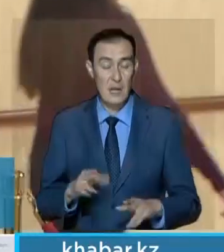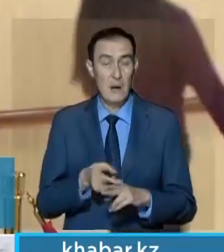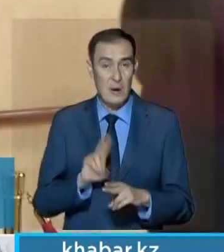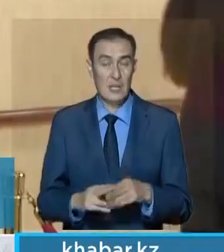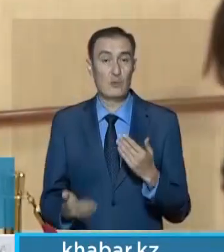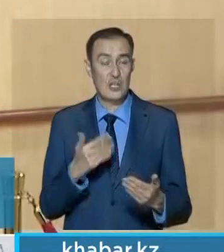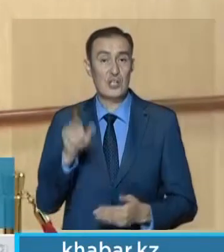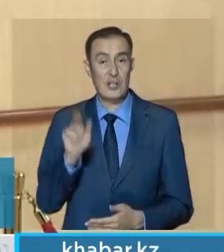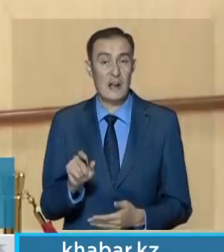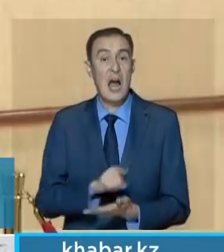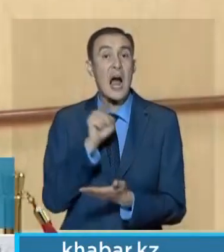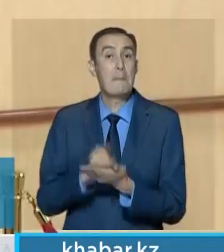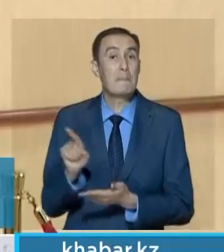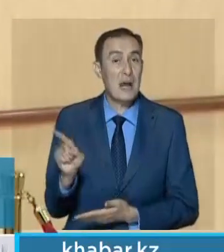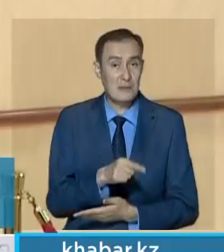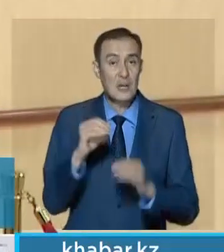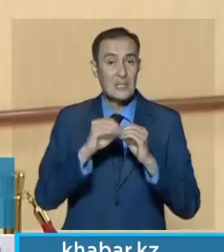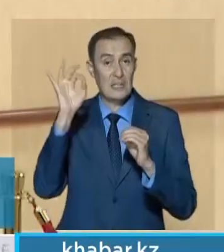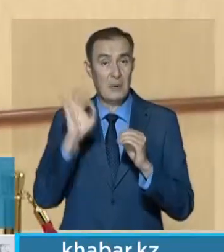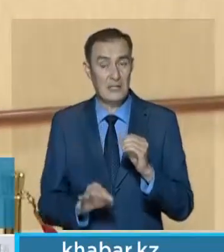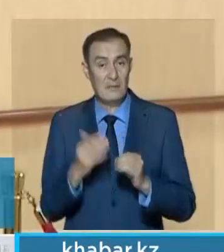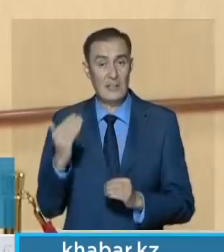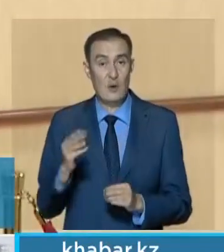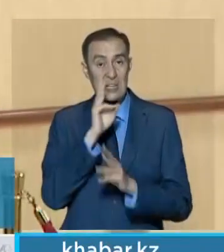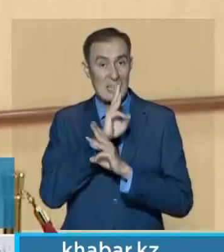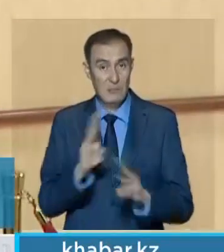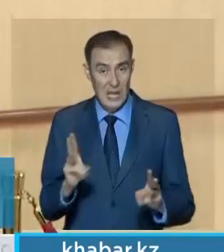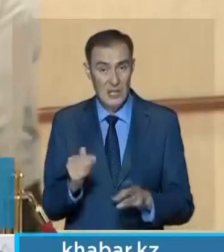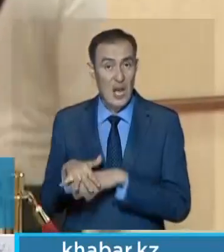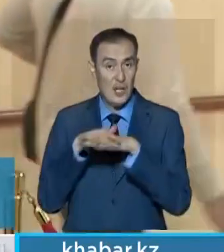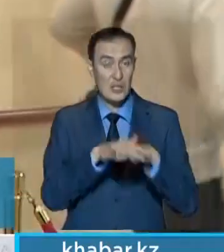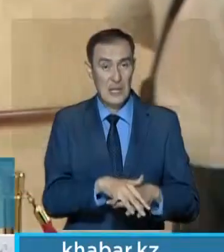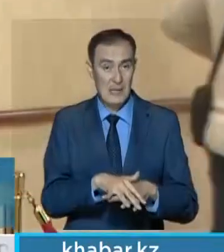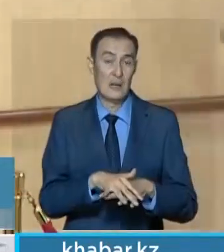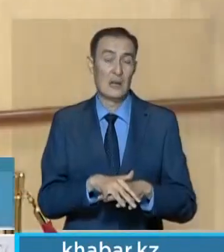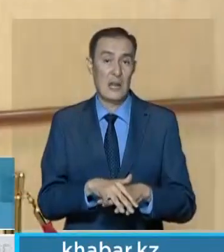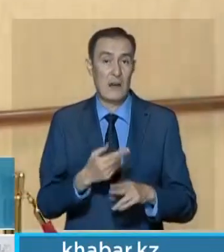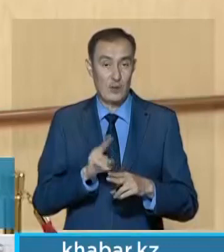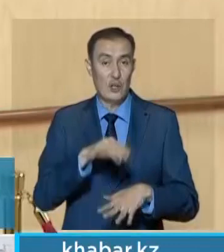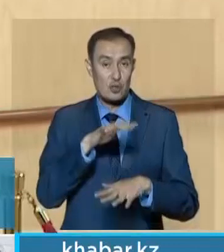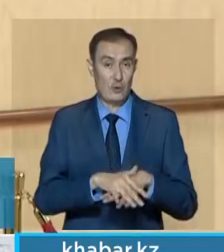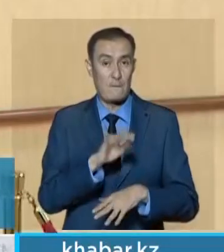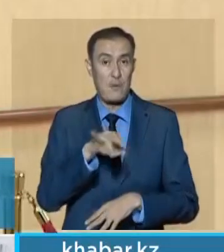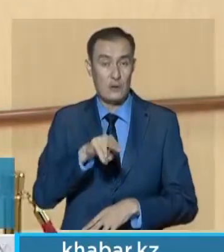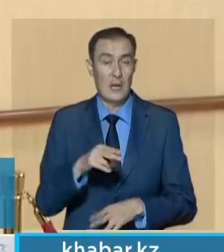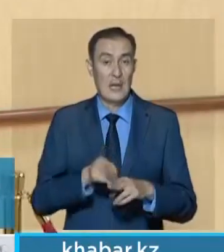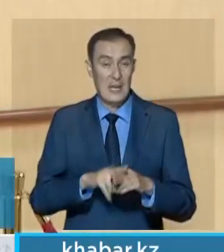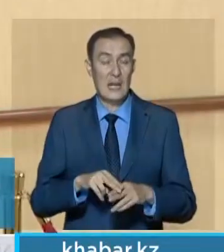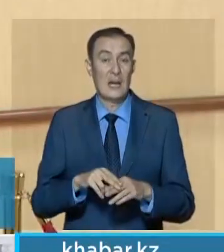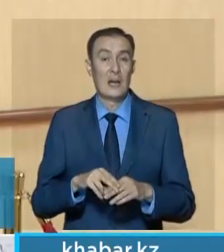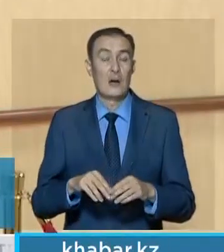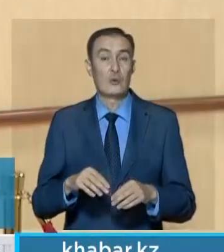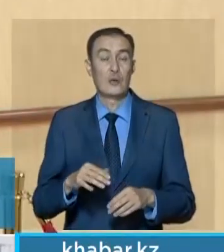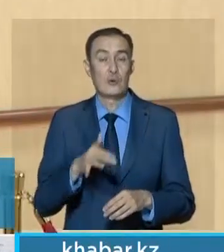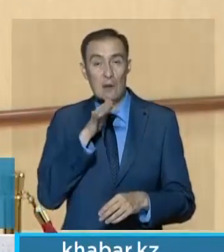уж человека обязывают 10% от его зарплаты отчислять на этот счет, на этот фонд десятками лет